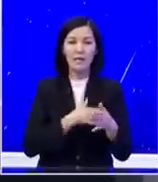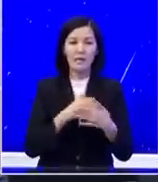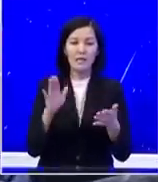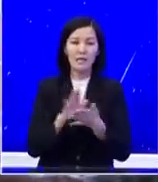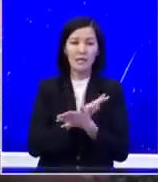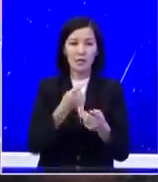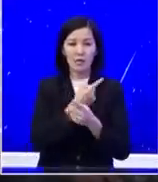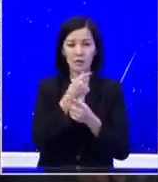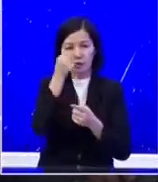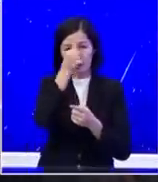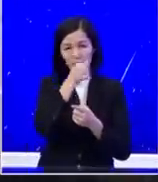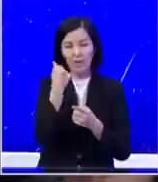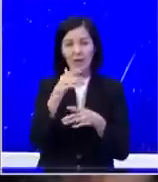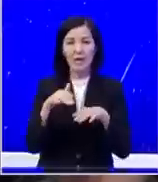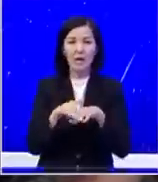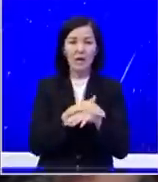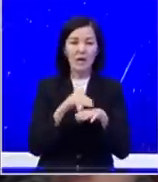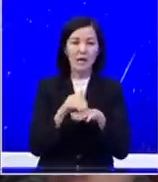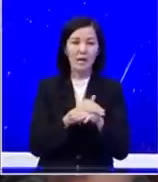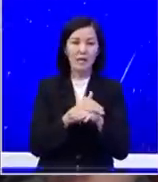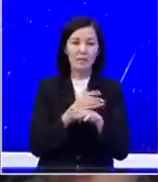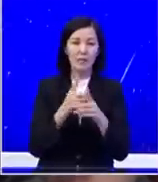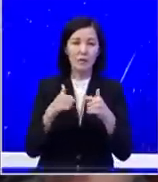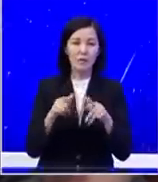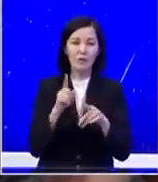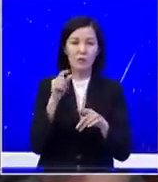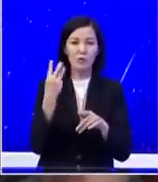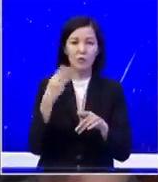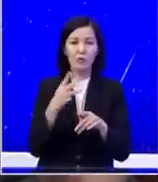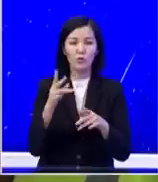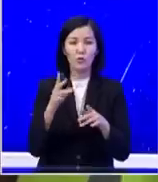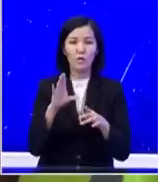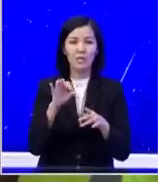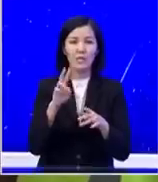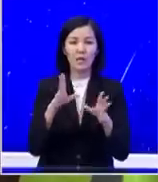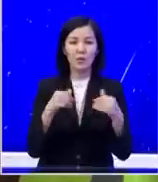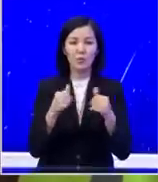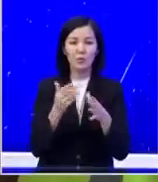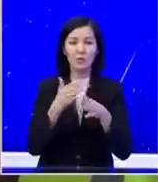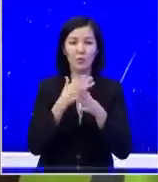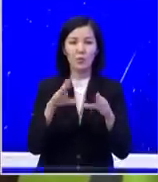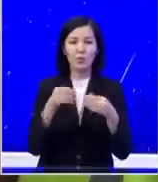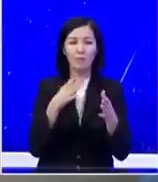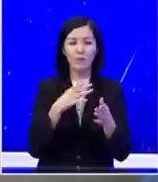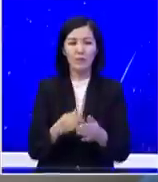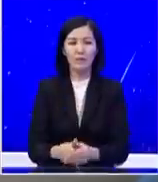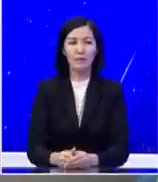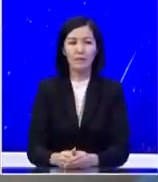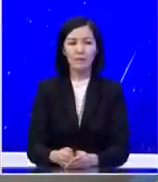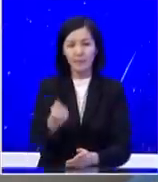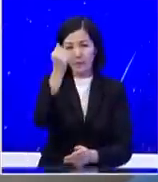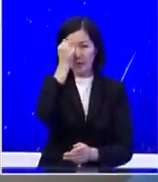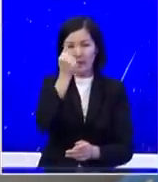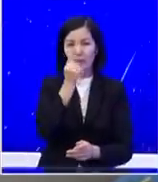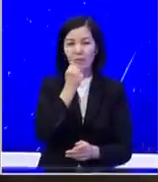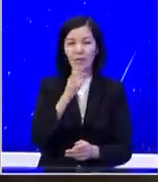Ұйытқы болған халық қайырымдылық қоры. Олар жалпы саны 133 сарқандық жанұяға көмек қолын созды. Рахмет сендерге.